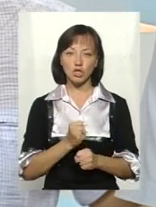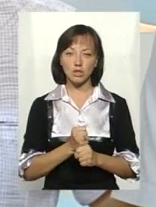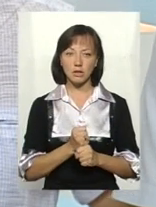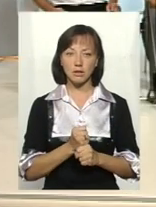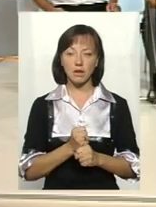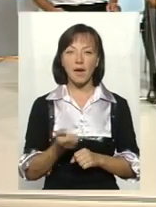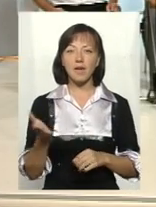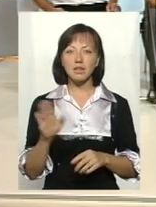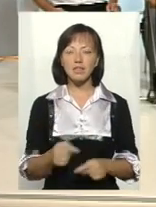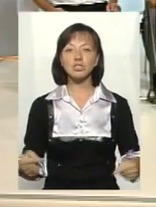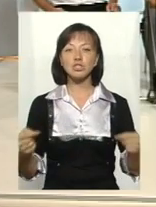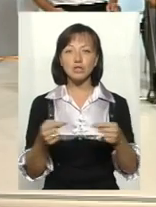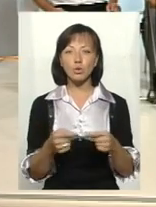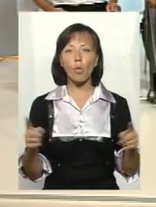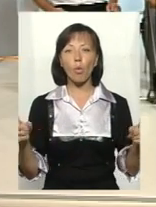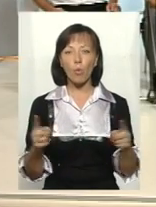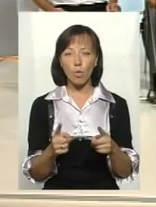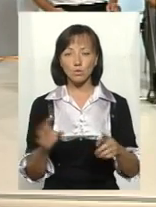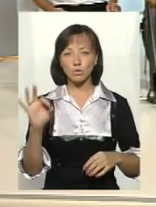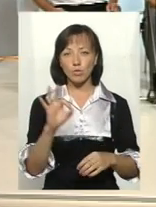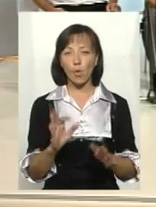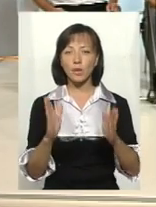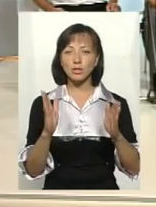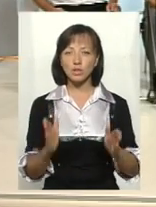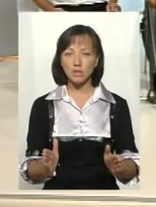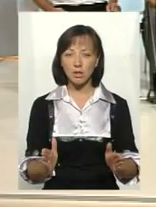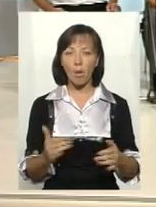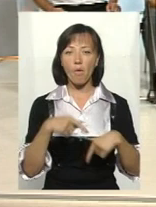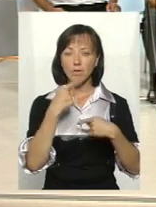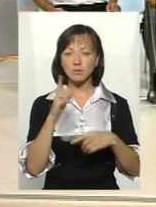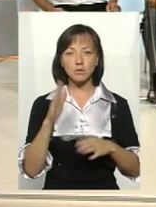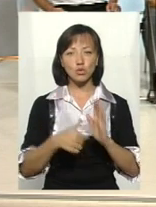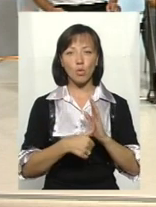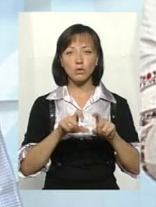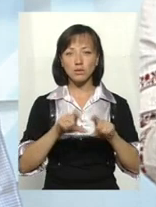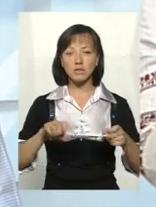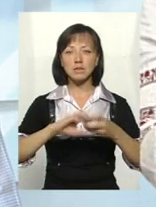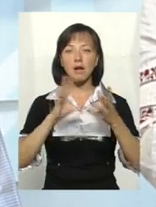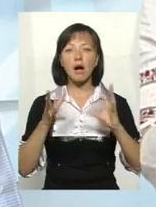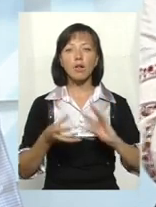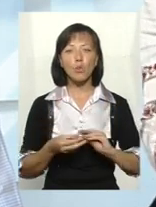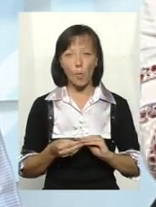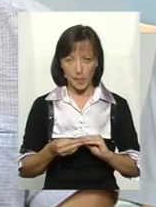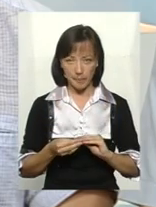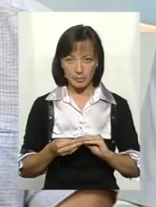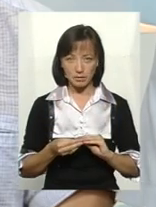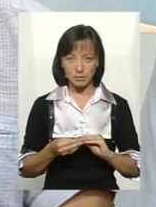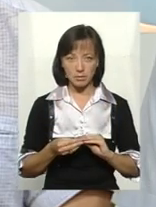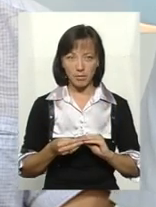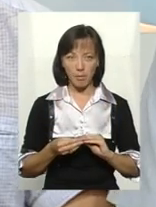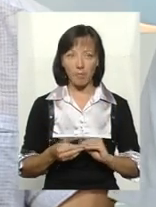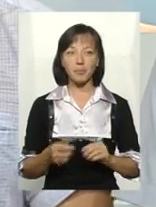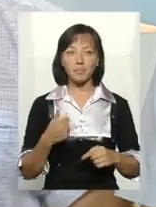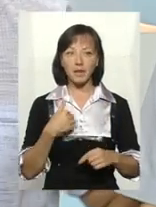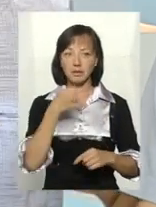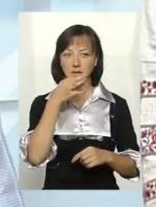директор. Будь ласка, давайте чітко і коротко. І стосовно лише ми говоримо не лише про шосту школу, а загалом. Загалом про я сказав ситуацію. Доволі